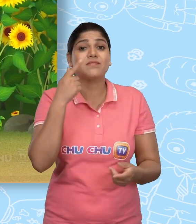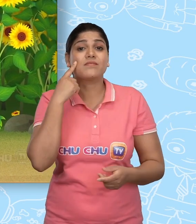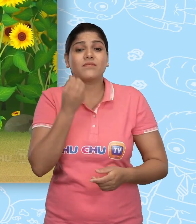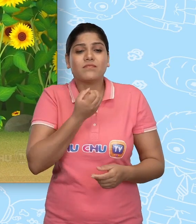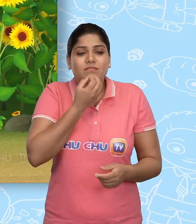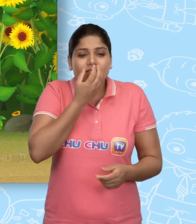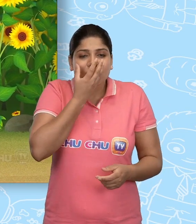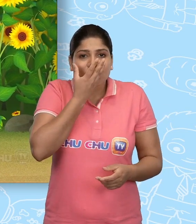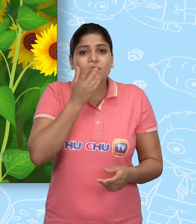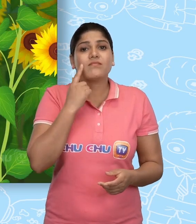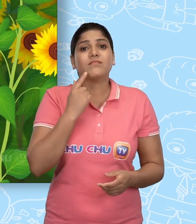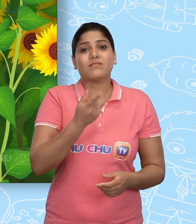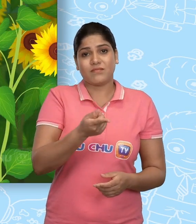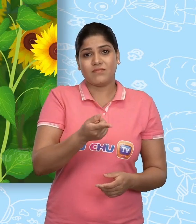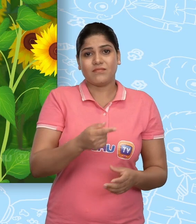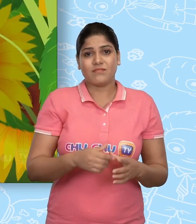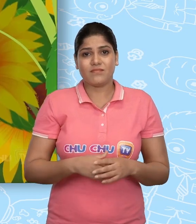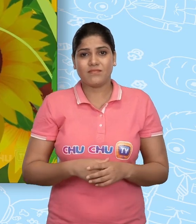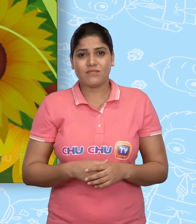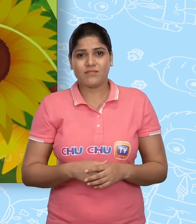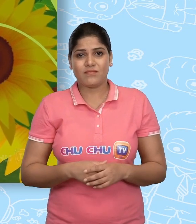पास सूरजमुखी।